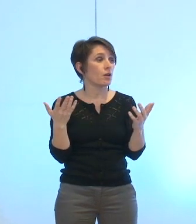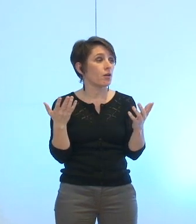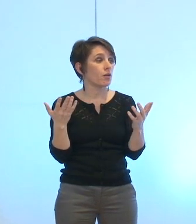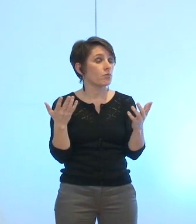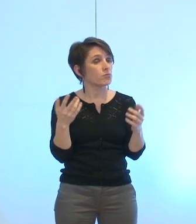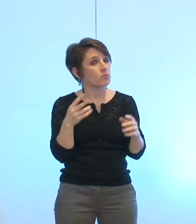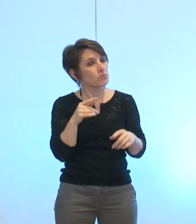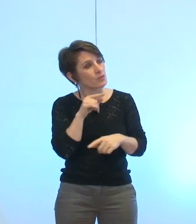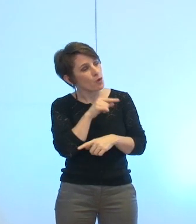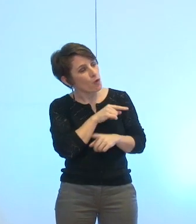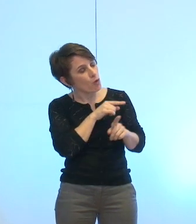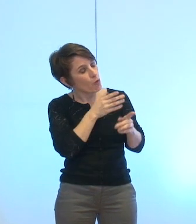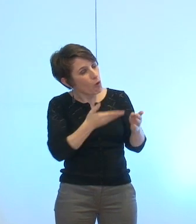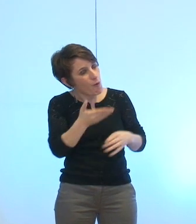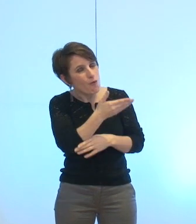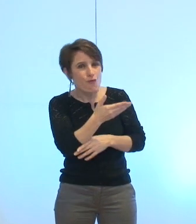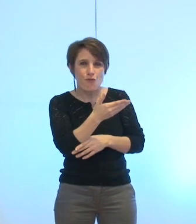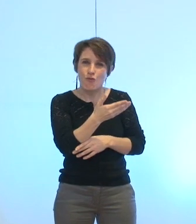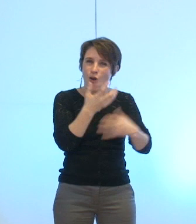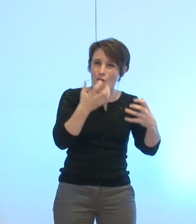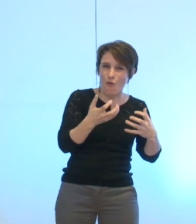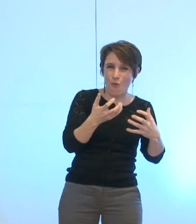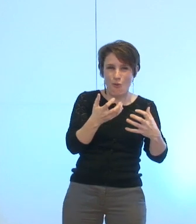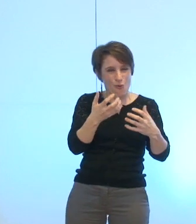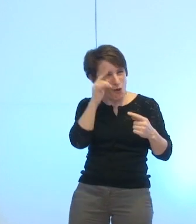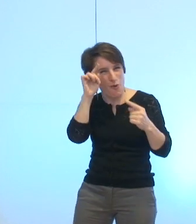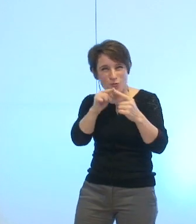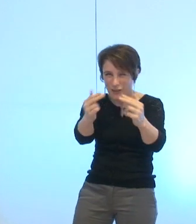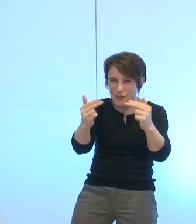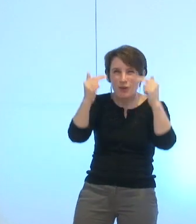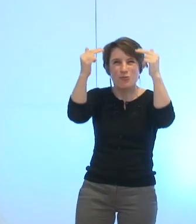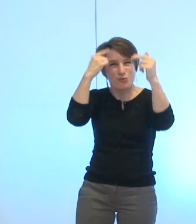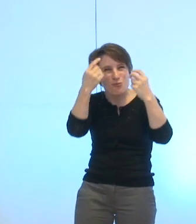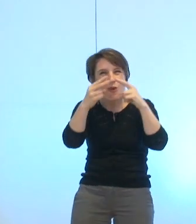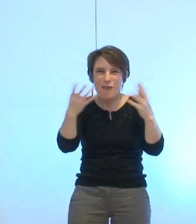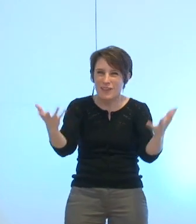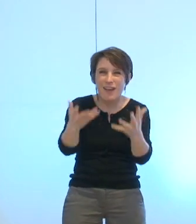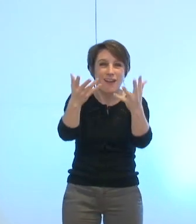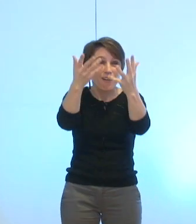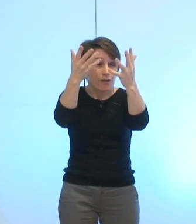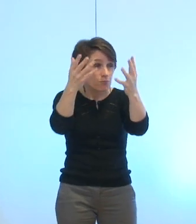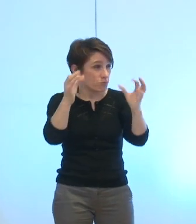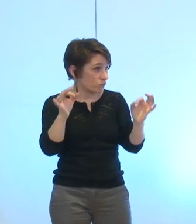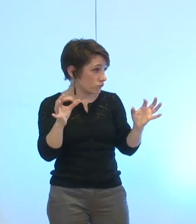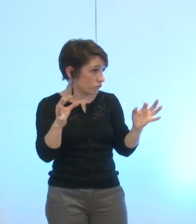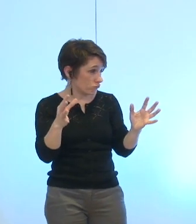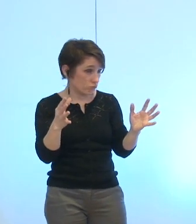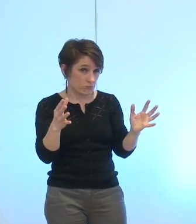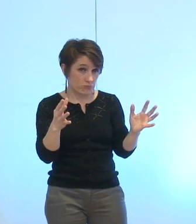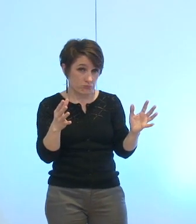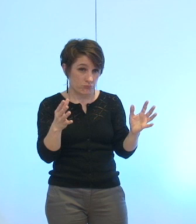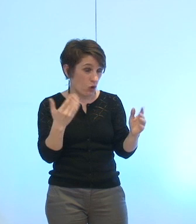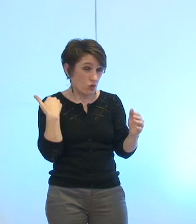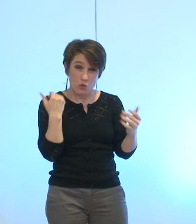une ambition pour notre ville votre action se résume surtout dans une série que